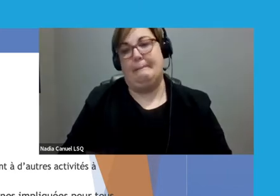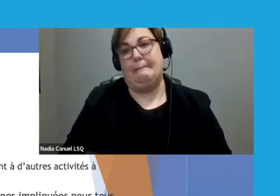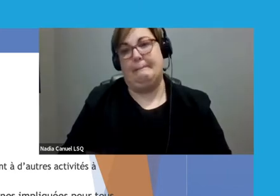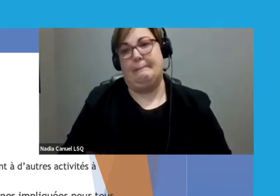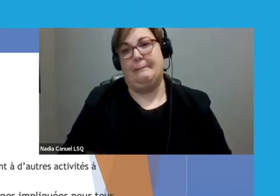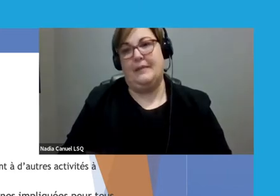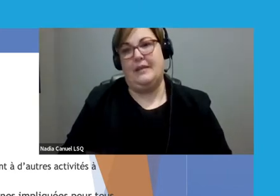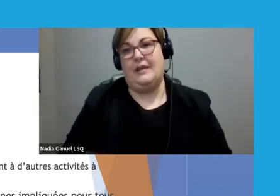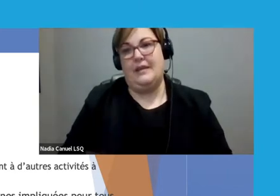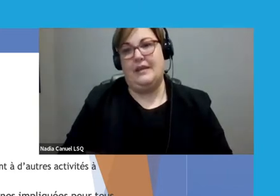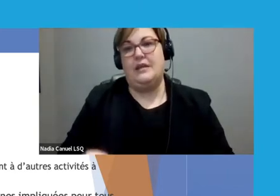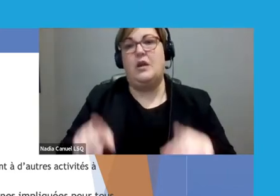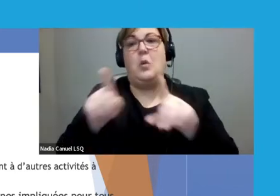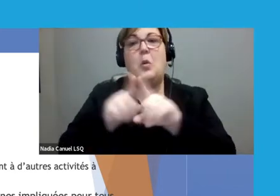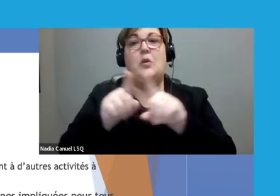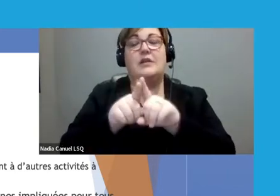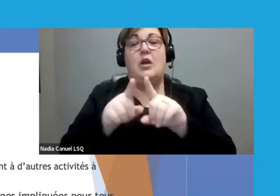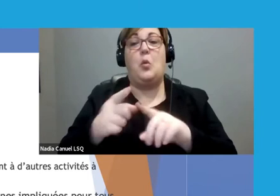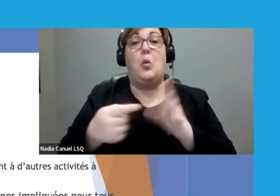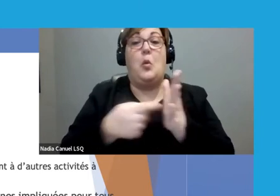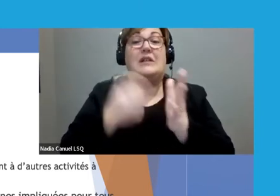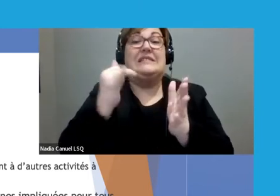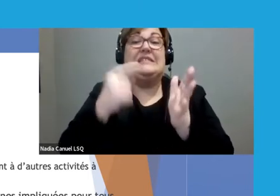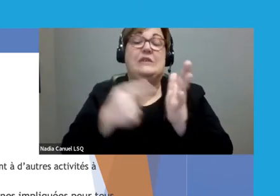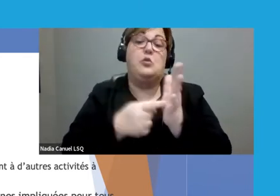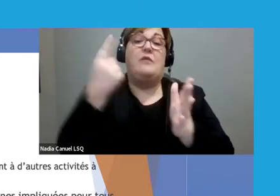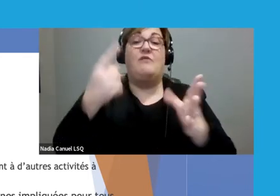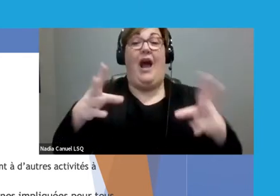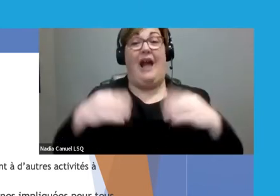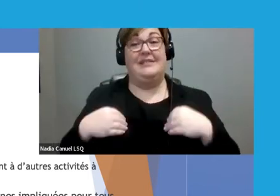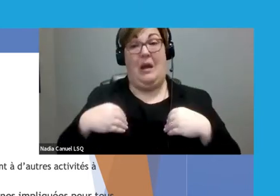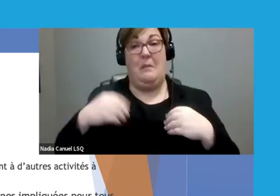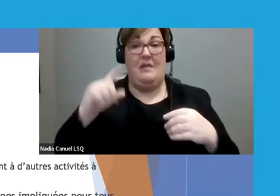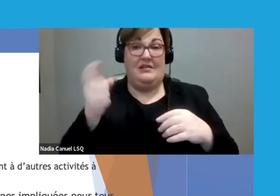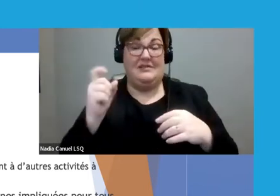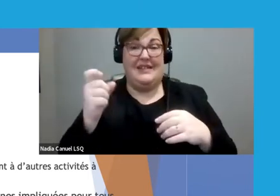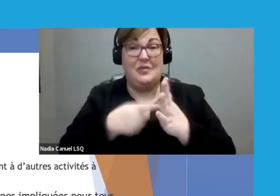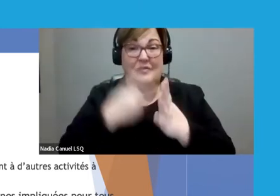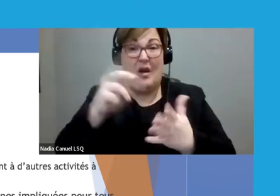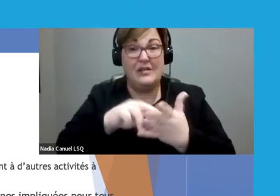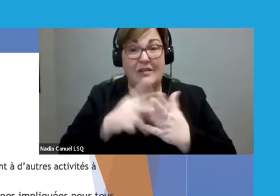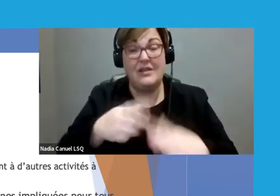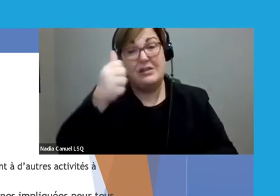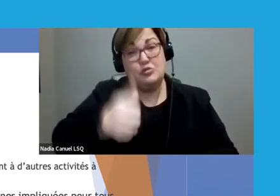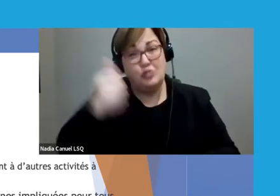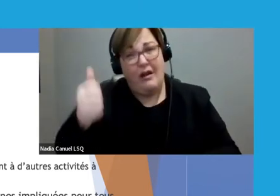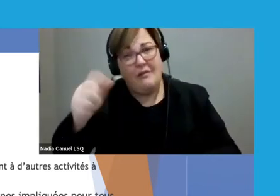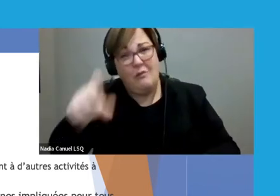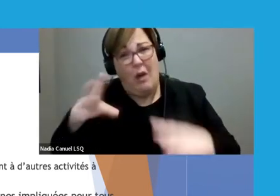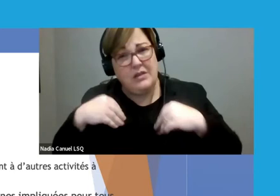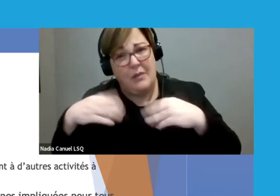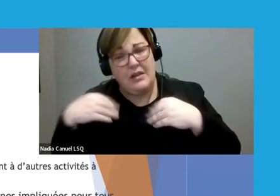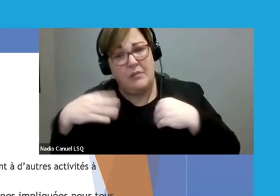Et aussi le fait que consentir une fois à une pratique sexuelle ne veut pas dire qu'on est obligé de consentir à toutes les fois.